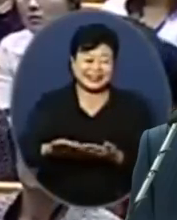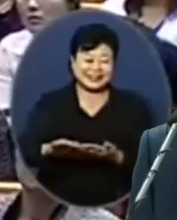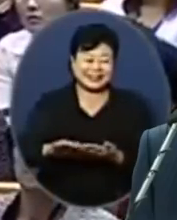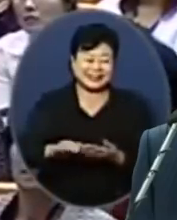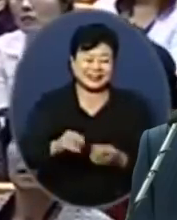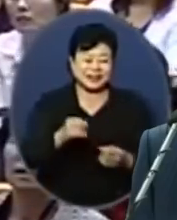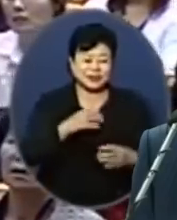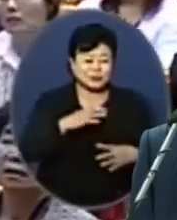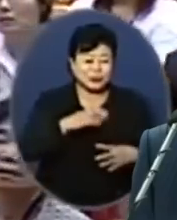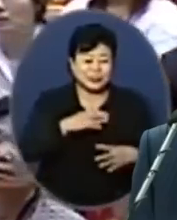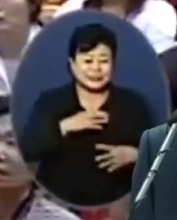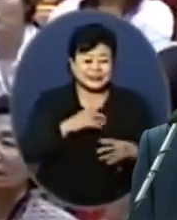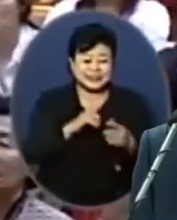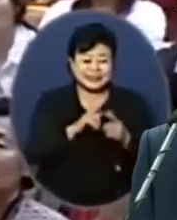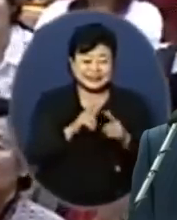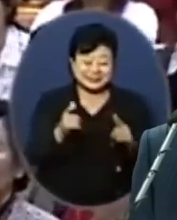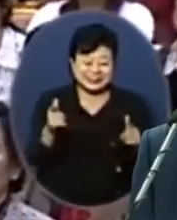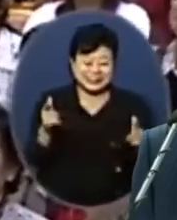두려워하지 않습니다.